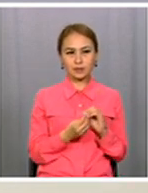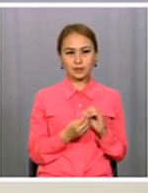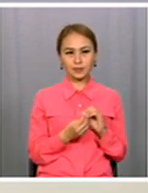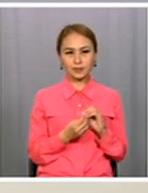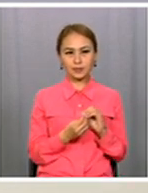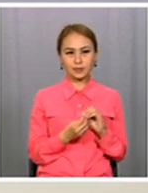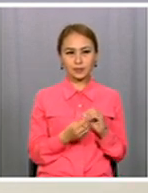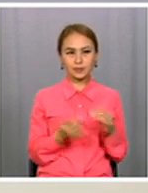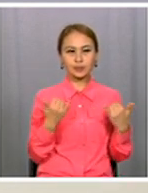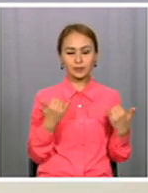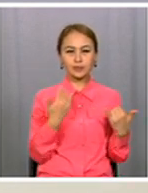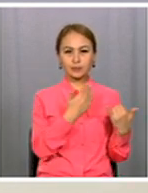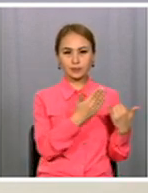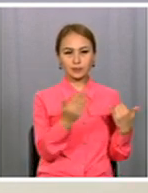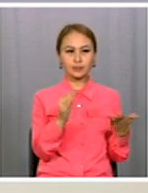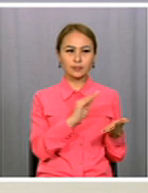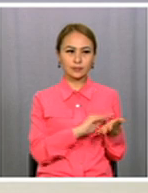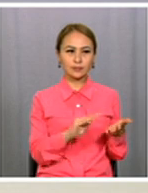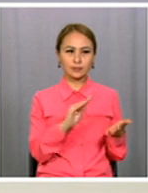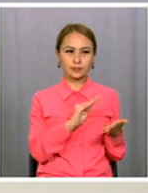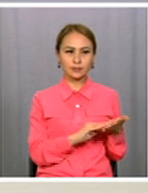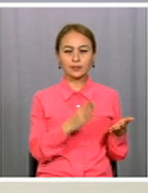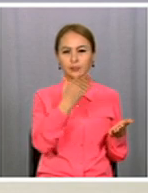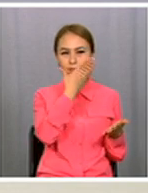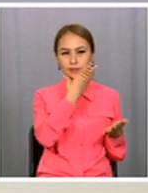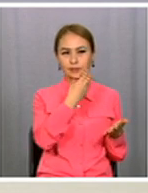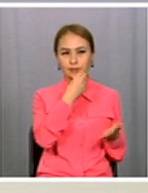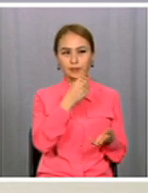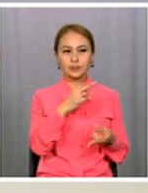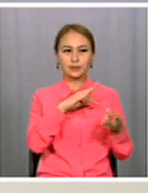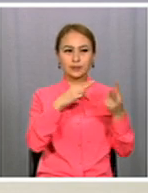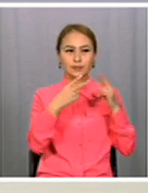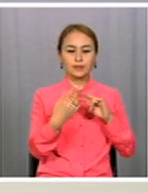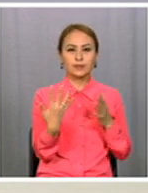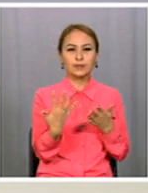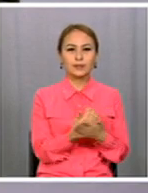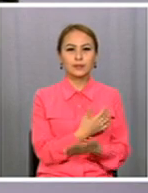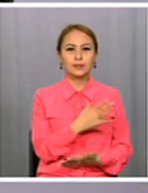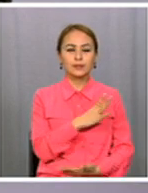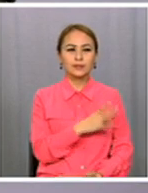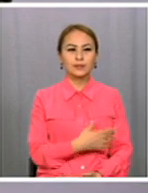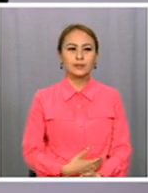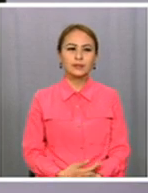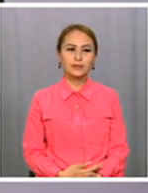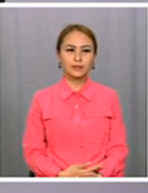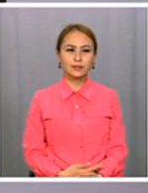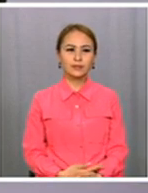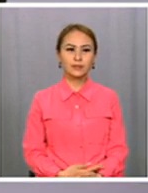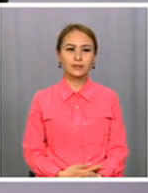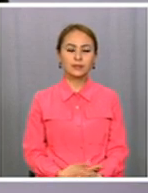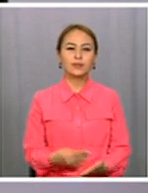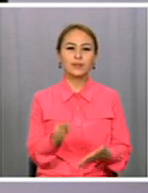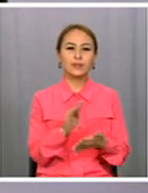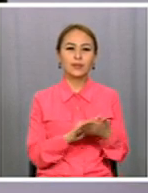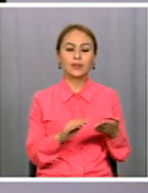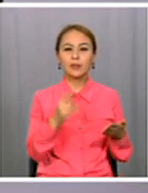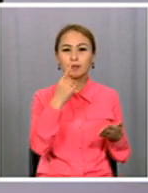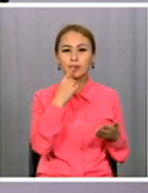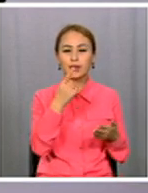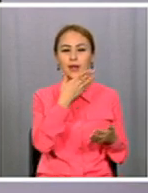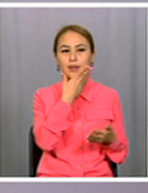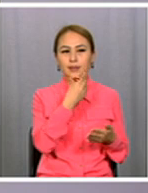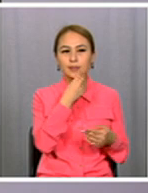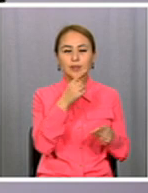қорытындыласақ, бүгін сіздер шығармадағы көркем ауыстыруларды анықтадыңыздар. Әдеби тілдің әсемдігіне